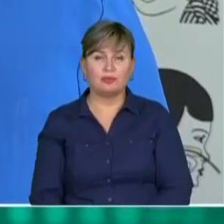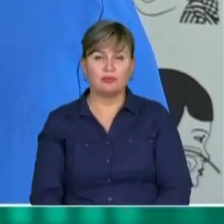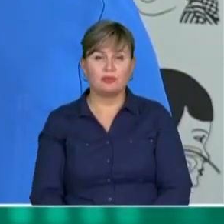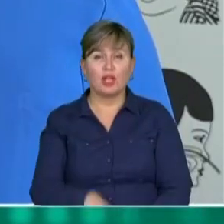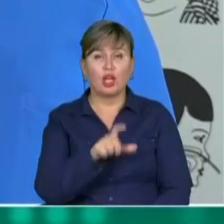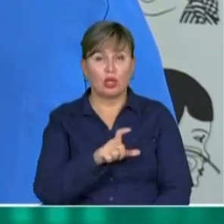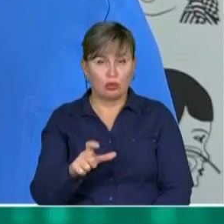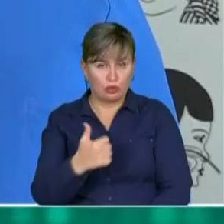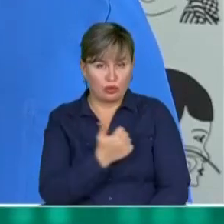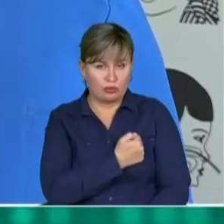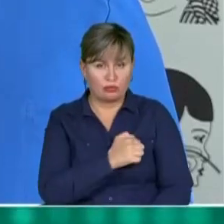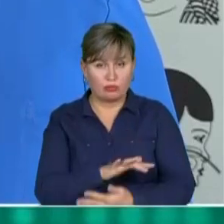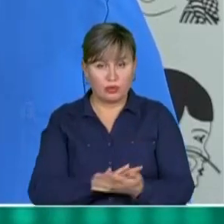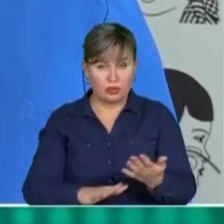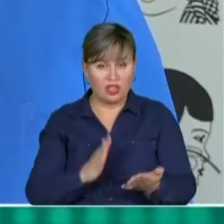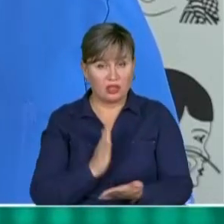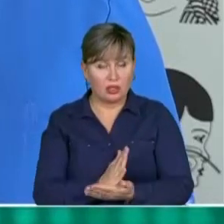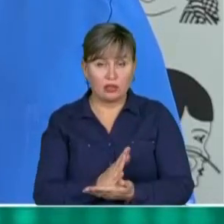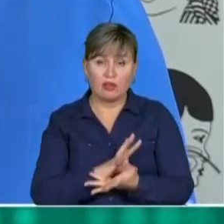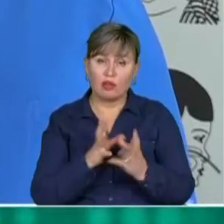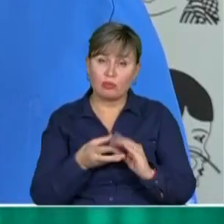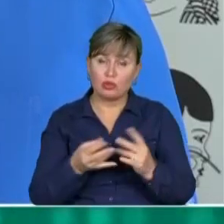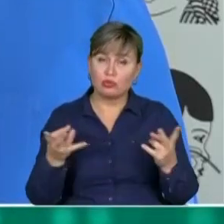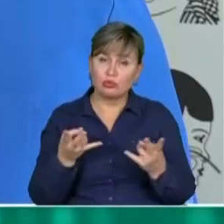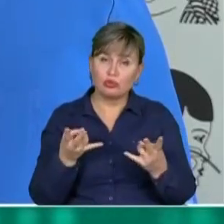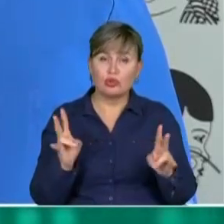людей вакцинируют от ковида? И вообще нужно ли это сейчас?